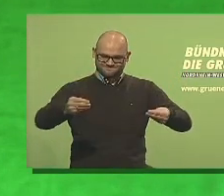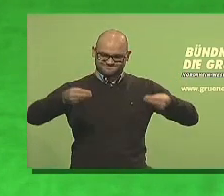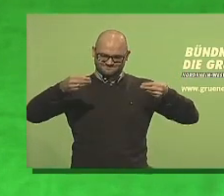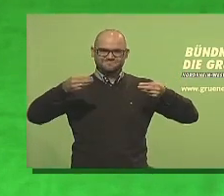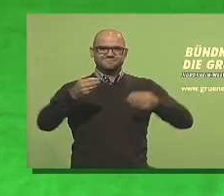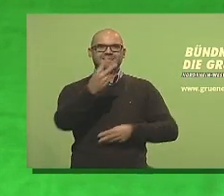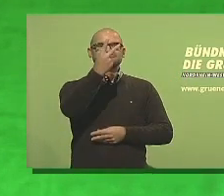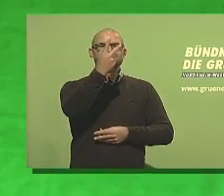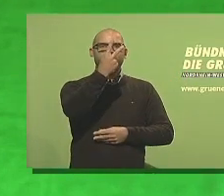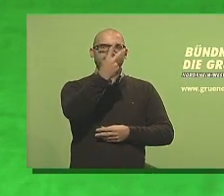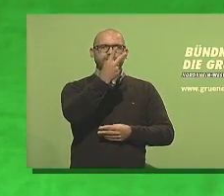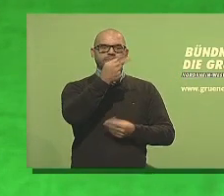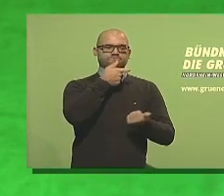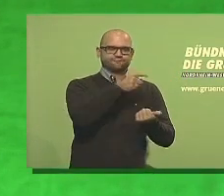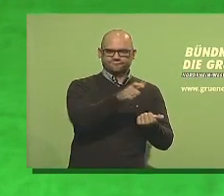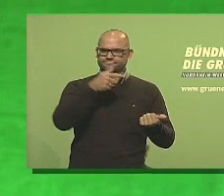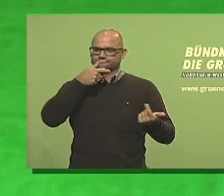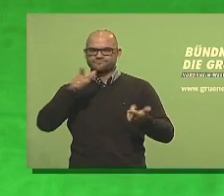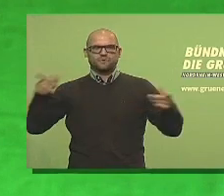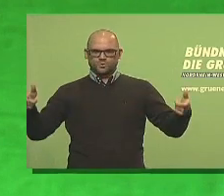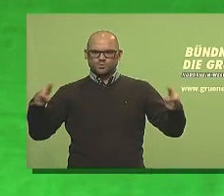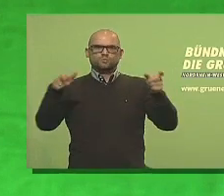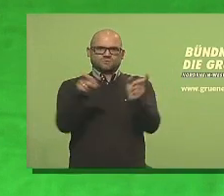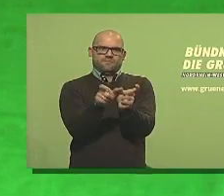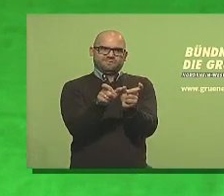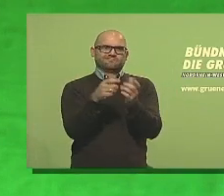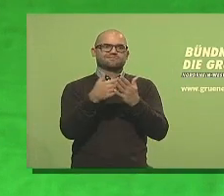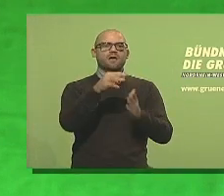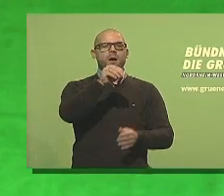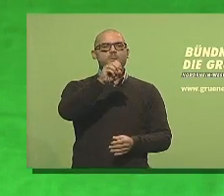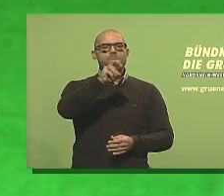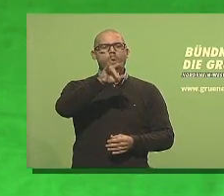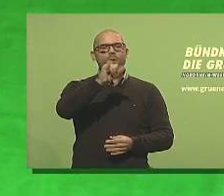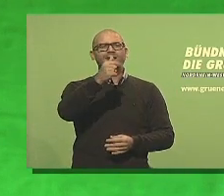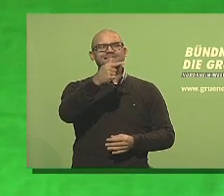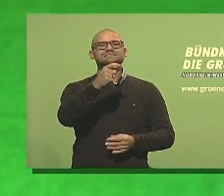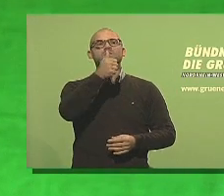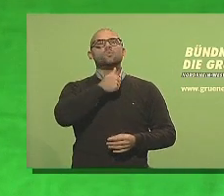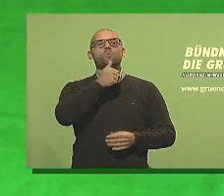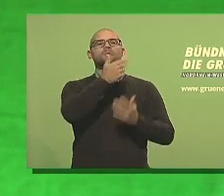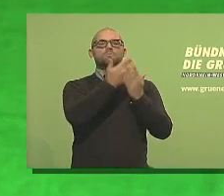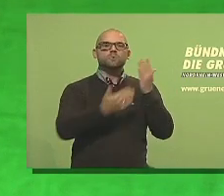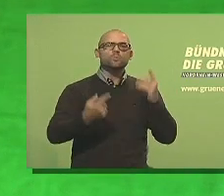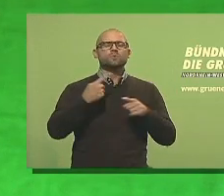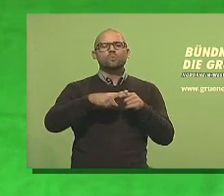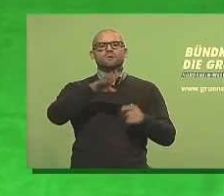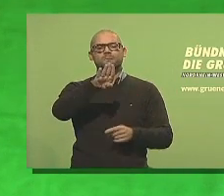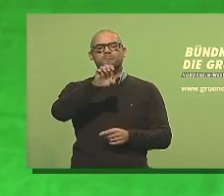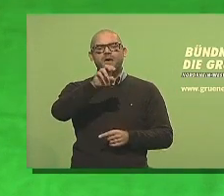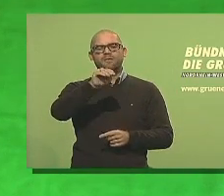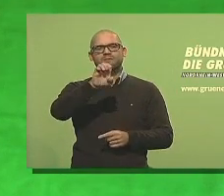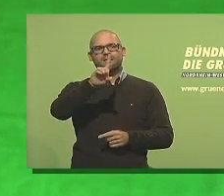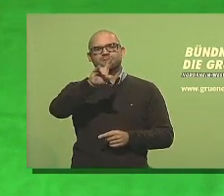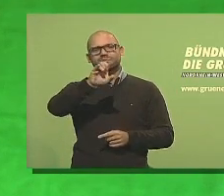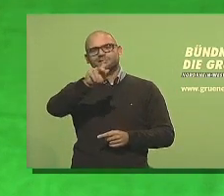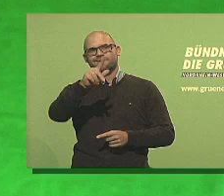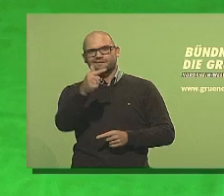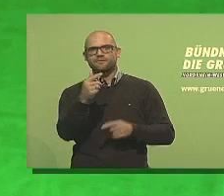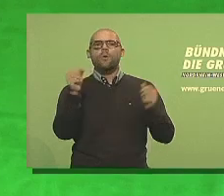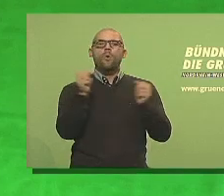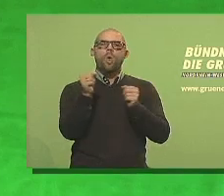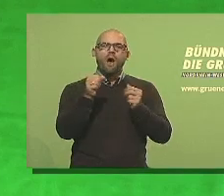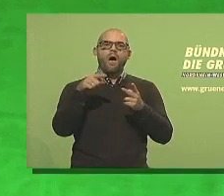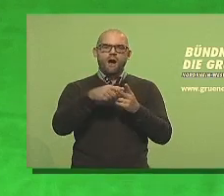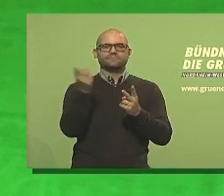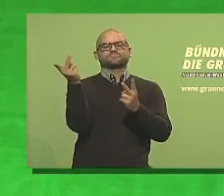dafür tragen der Moritz Jungeblot aus dem Rhein-Erft-Kreis und Benedikt Köhler, der aus dem Landesverband